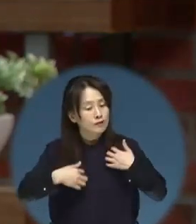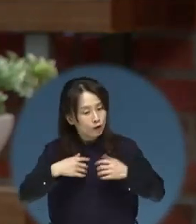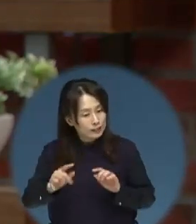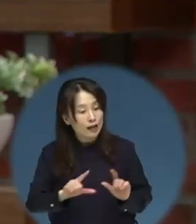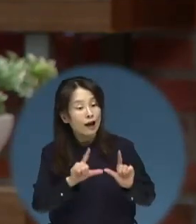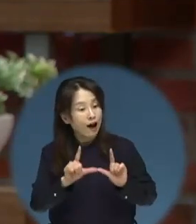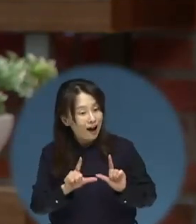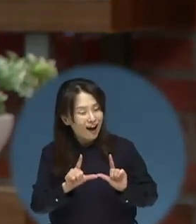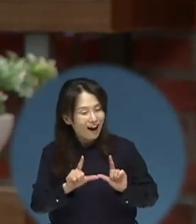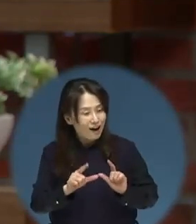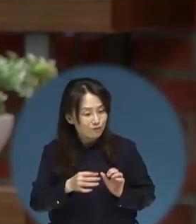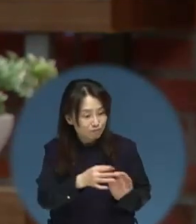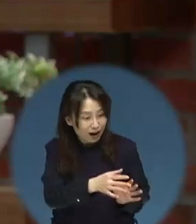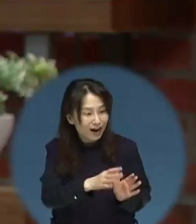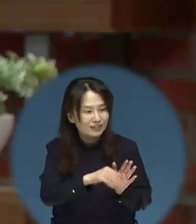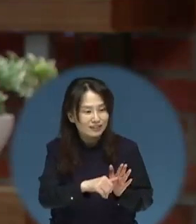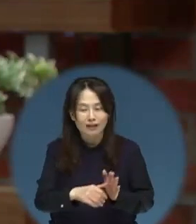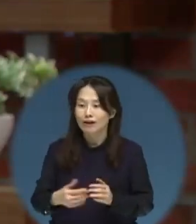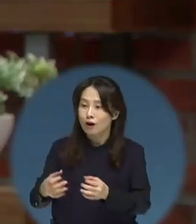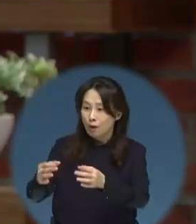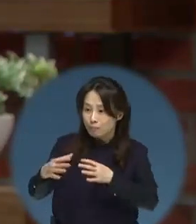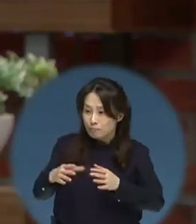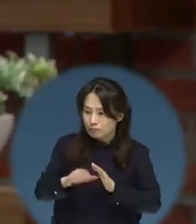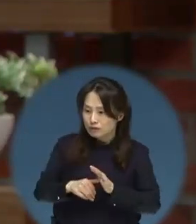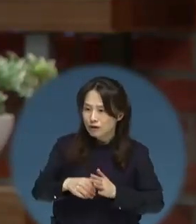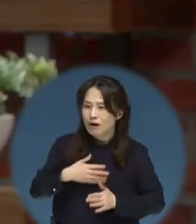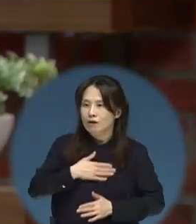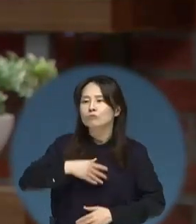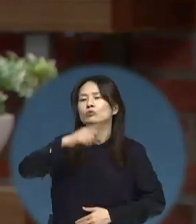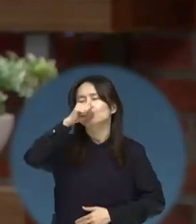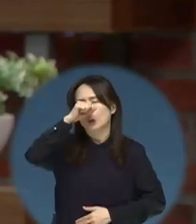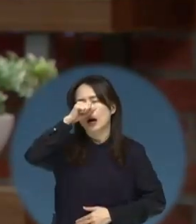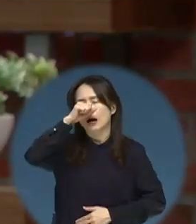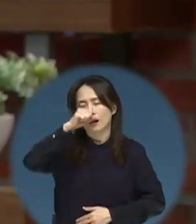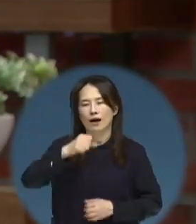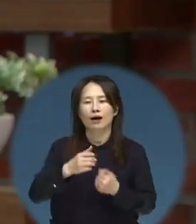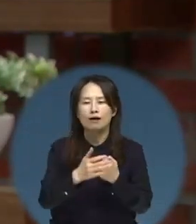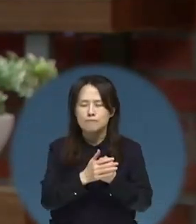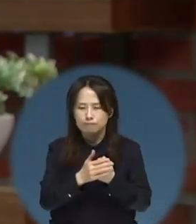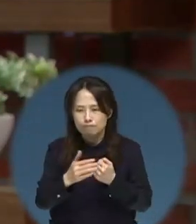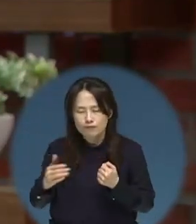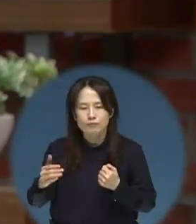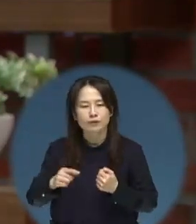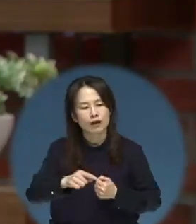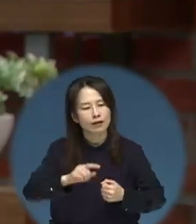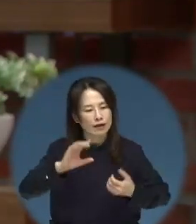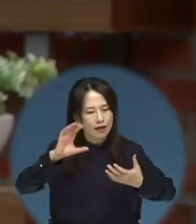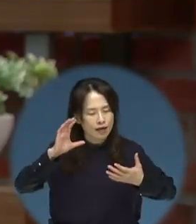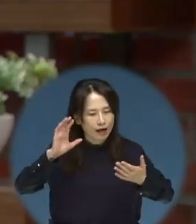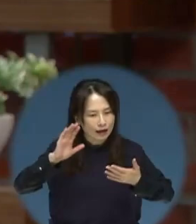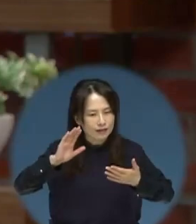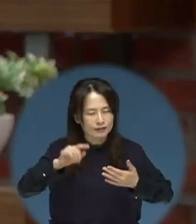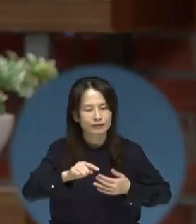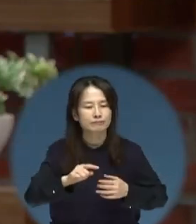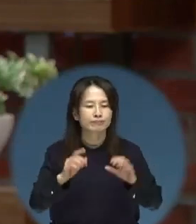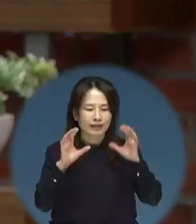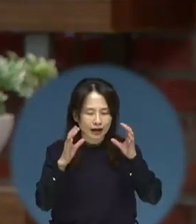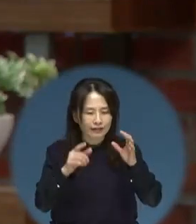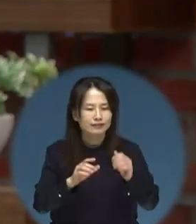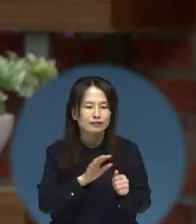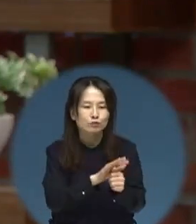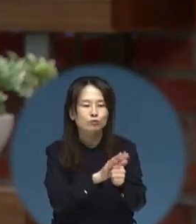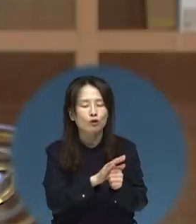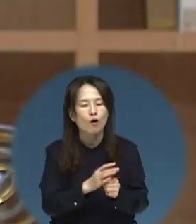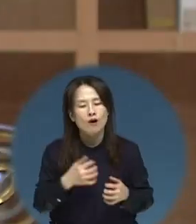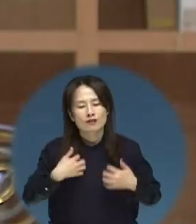제가 받는 저도 기분이 좋더라고요. 예. 그렇다면 우리 아이들도 그렇지 않을까? 예. 라고 해서 저희 기부 활동들은 좀 재밌게 하고